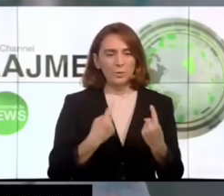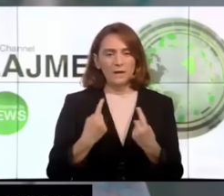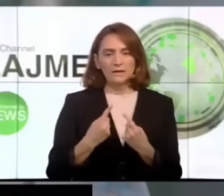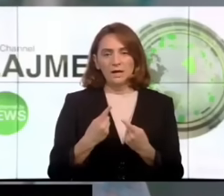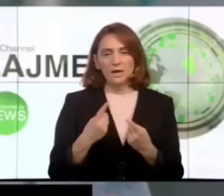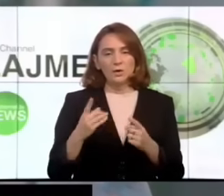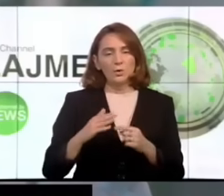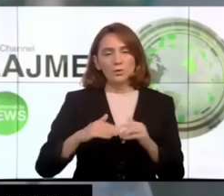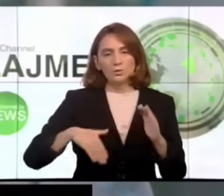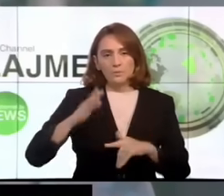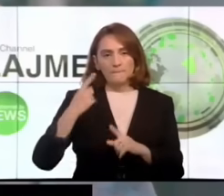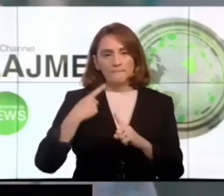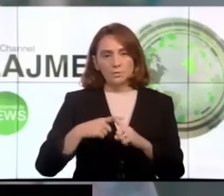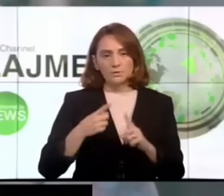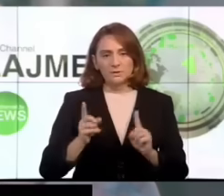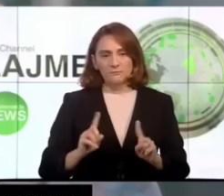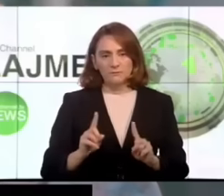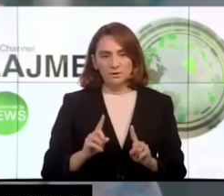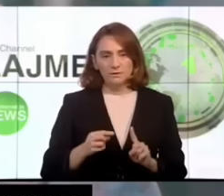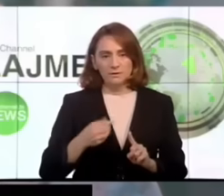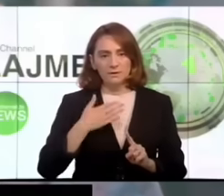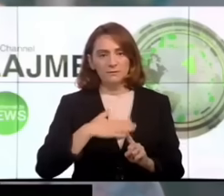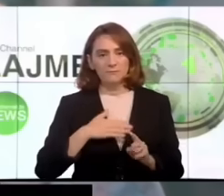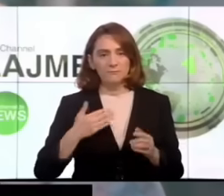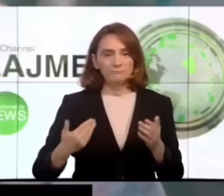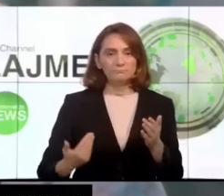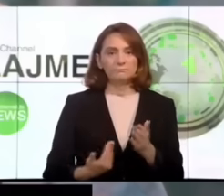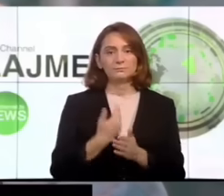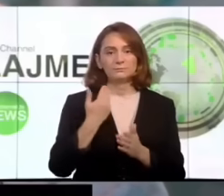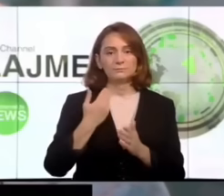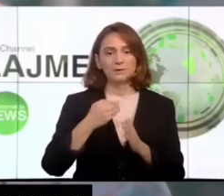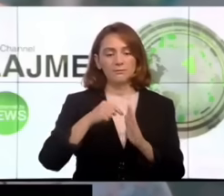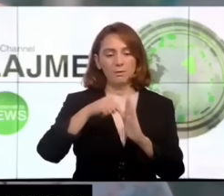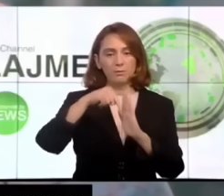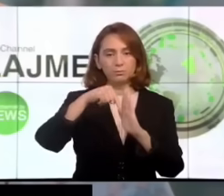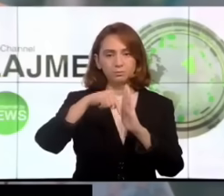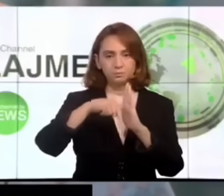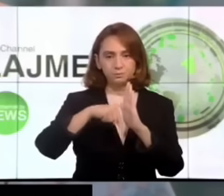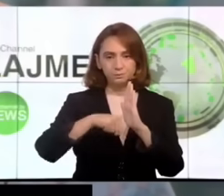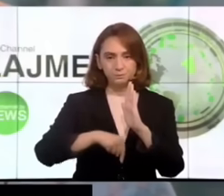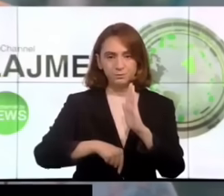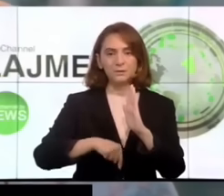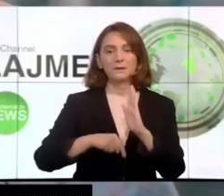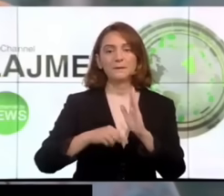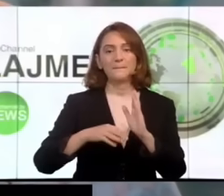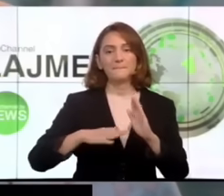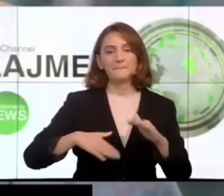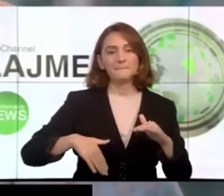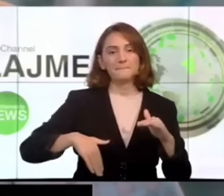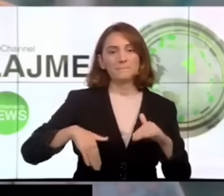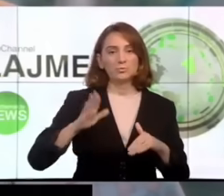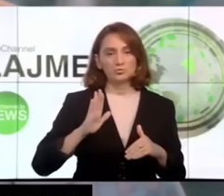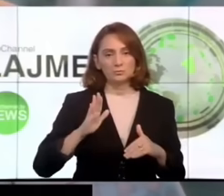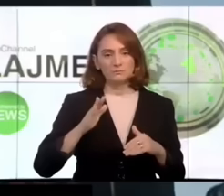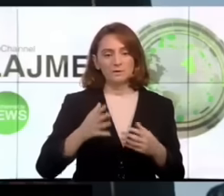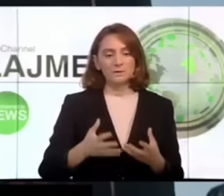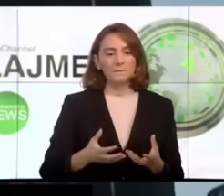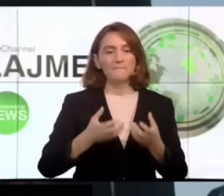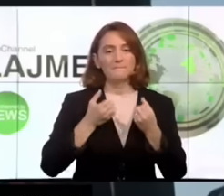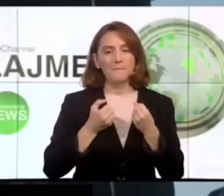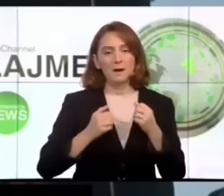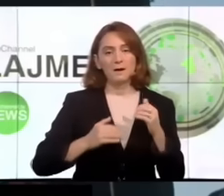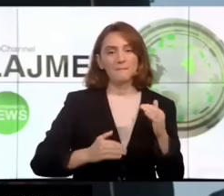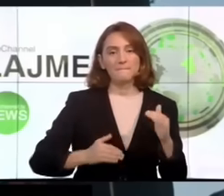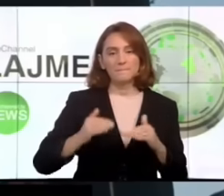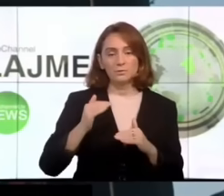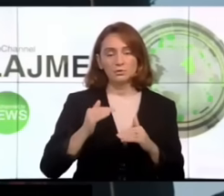efikasitetit dhe qëndrueshmërisë. Nisëm shpimet horizontale të avancuara, të cilat transformuan këtë aset dhe e bën atë kaq të rëndësishëm dhe të vlefshëm. Ne